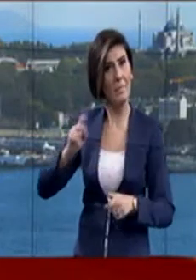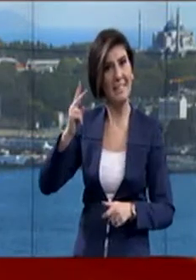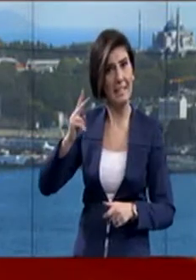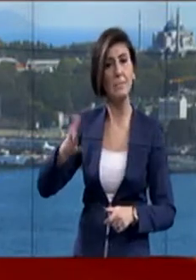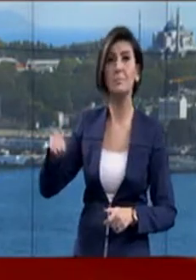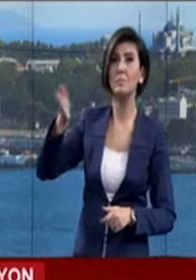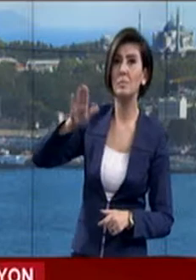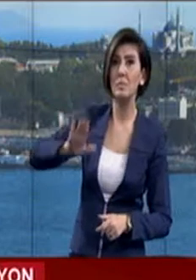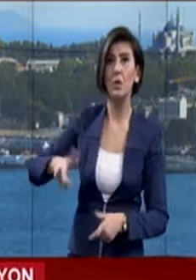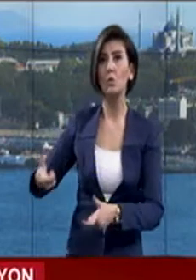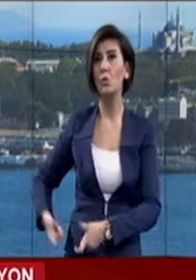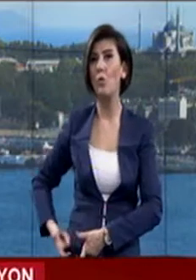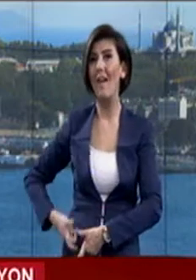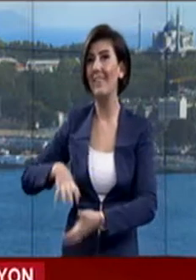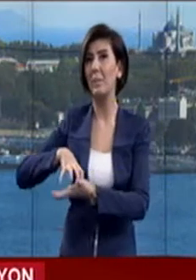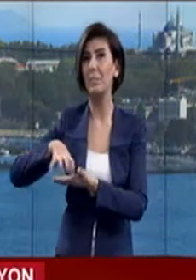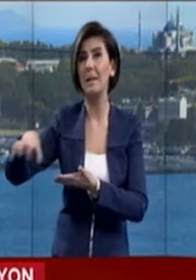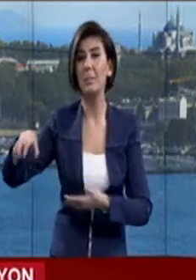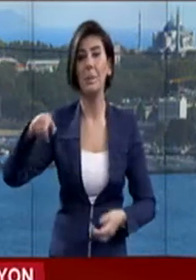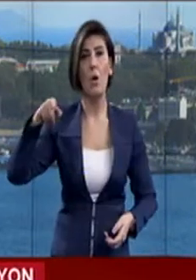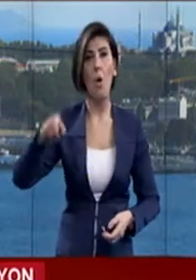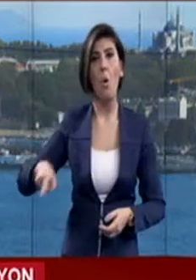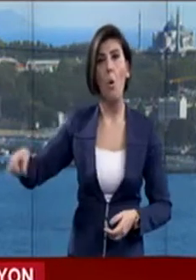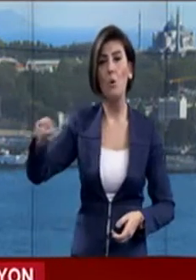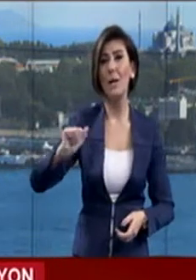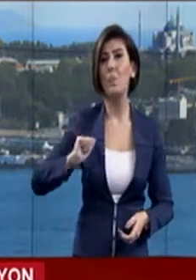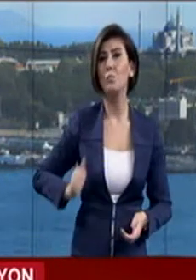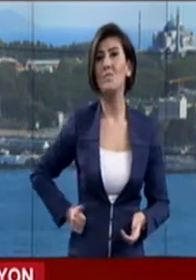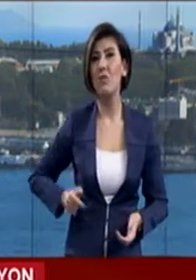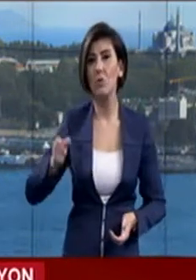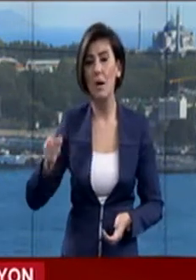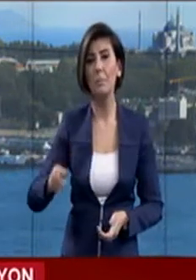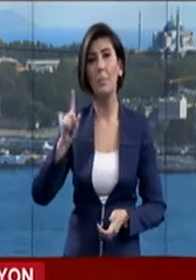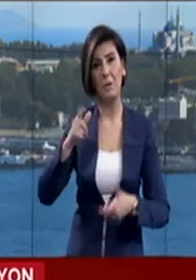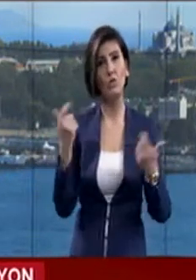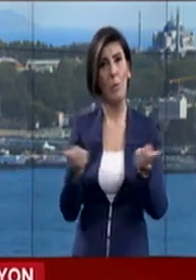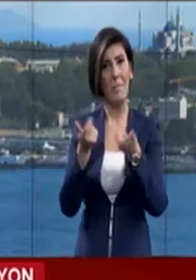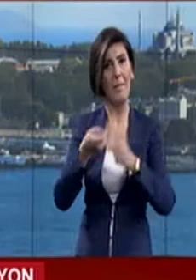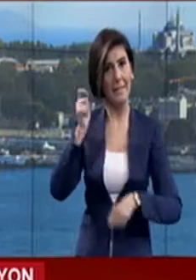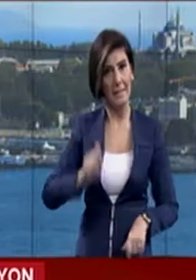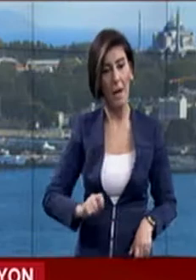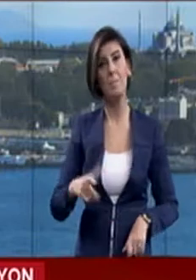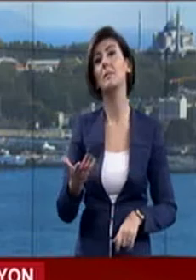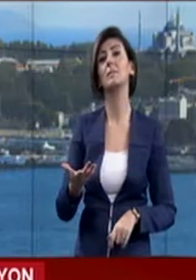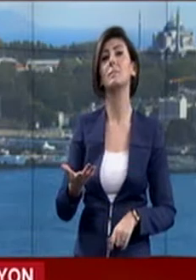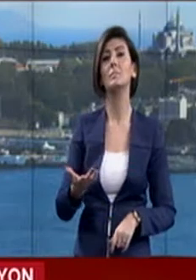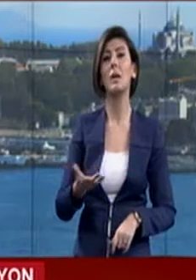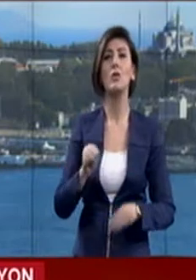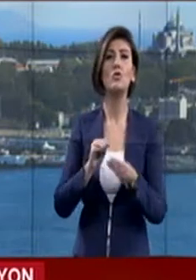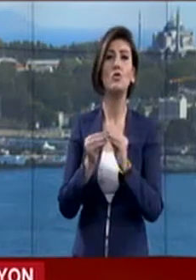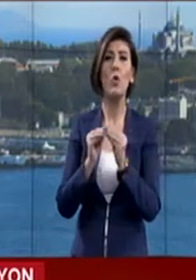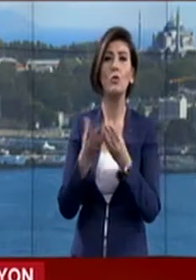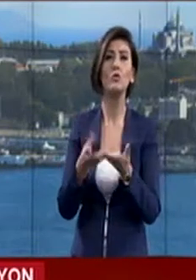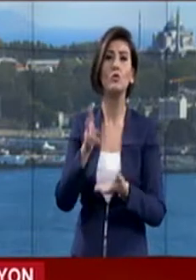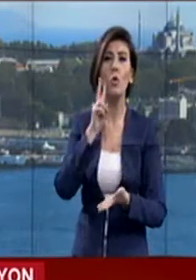Arkasından ilgili güvenlik birimleriyle, onların müsteşarlarıyla bir toplantı yaptık. Ve mesele